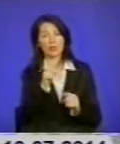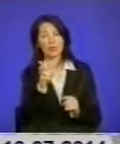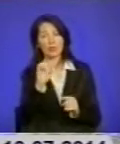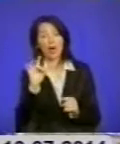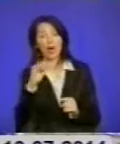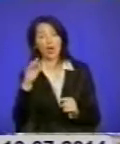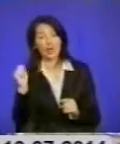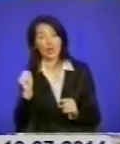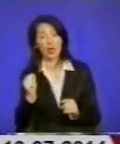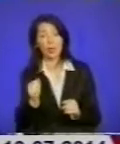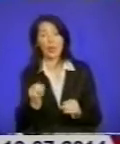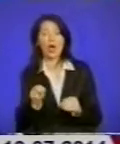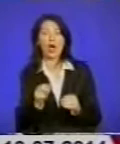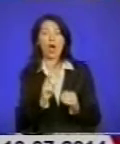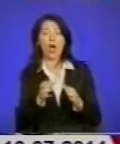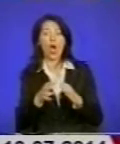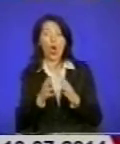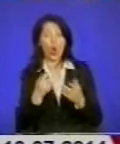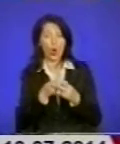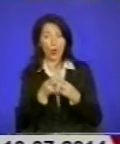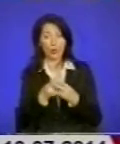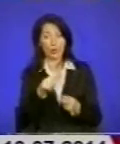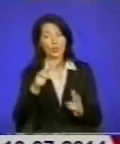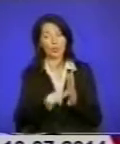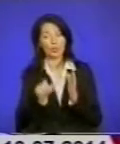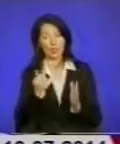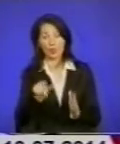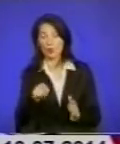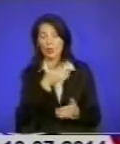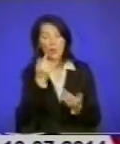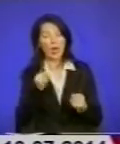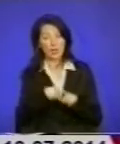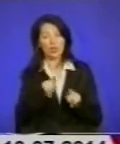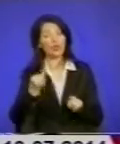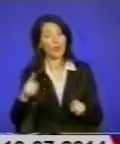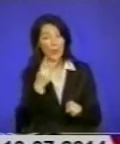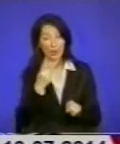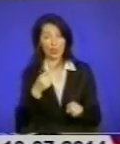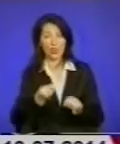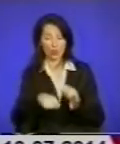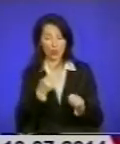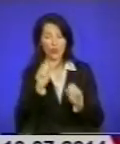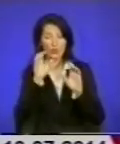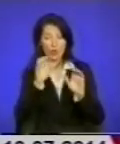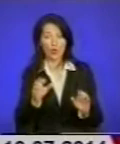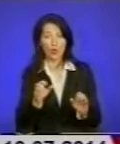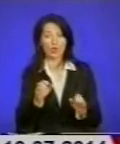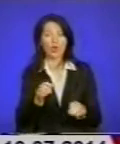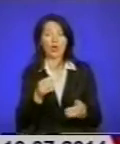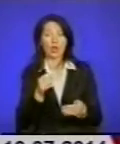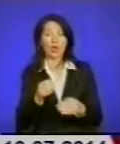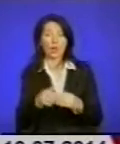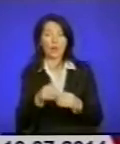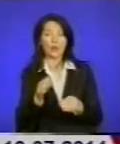63. Тут немає тих, хто вперше порушив закон. Відбувають покарання за вбивство, вживання чи збут наркотиків. Сьогодні їх